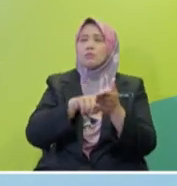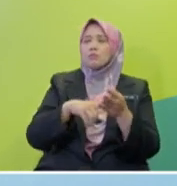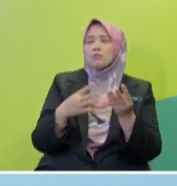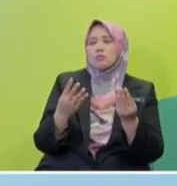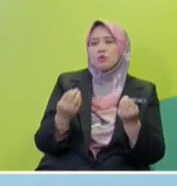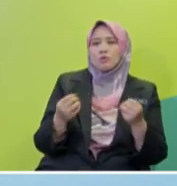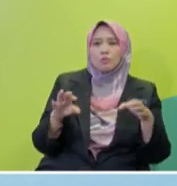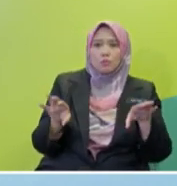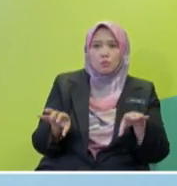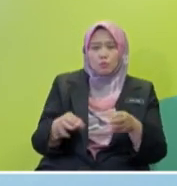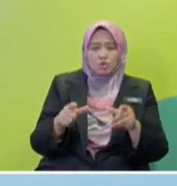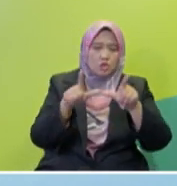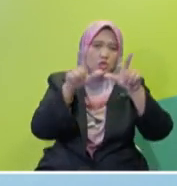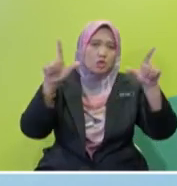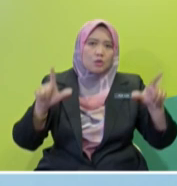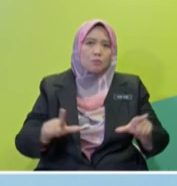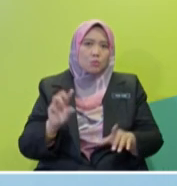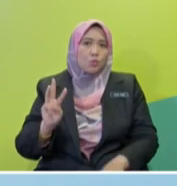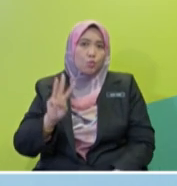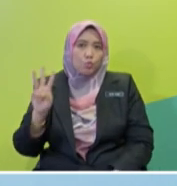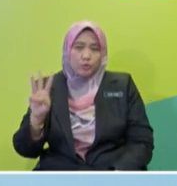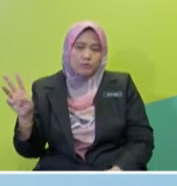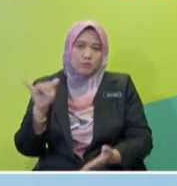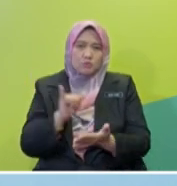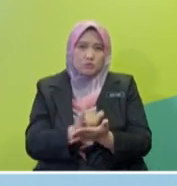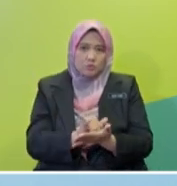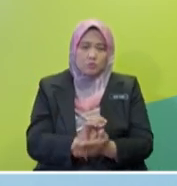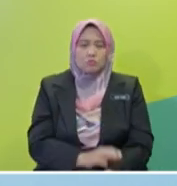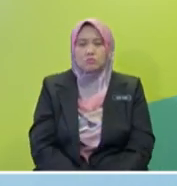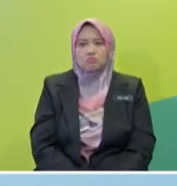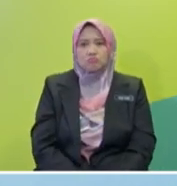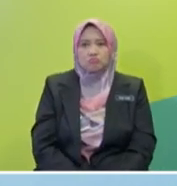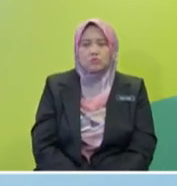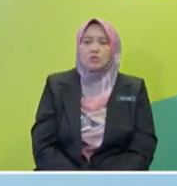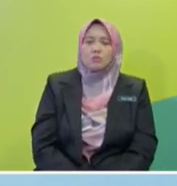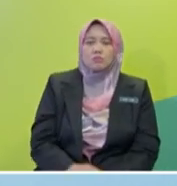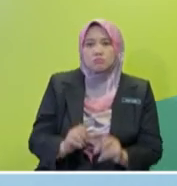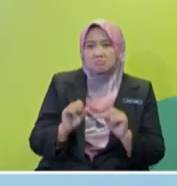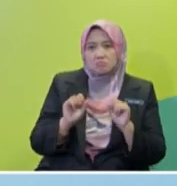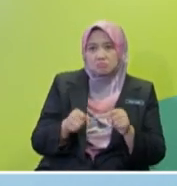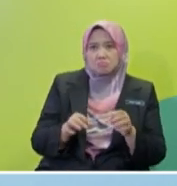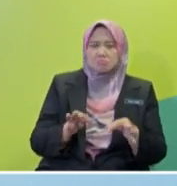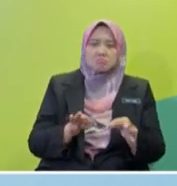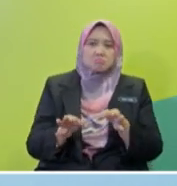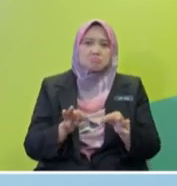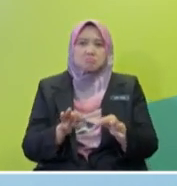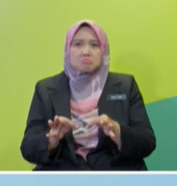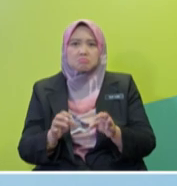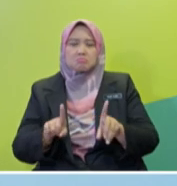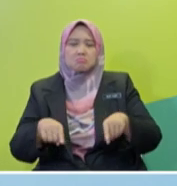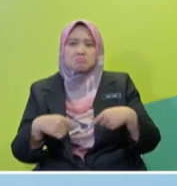gunakan jadi kita juga akan menerangkan struktur bagi setiap lama web maka